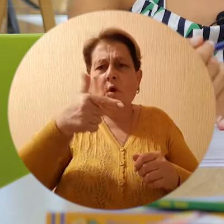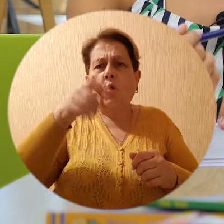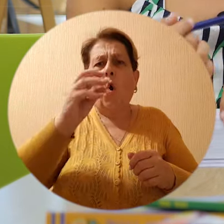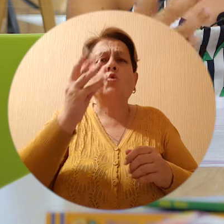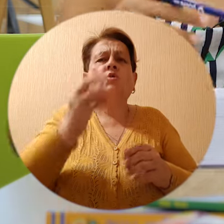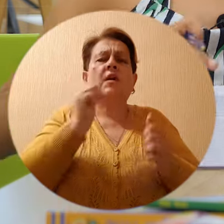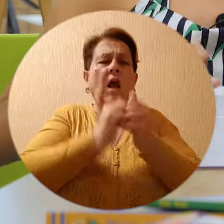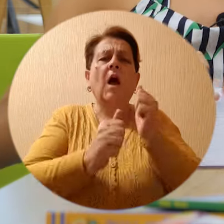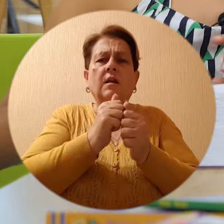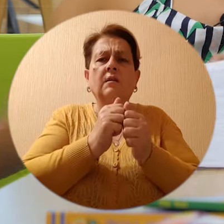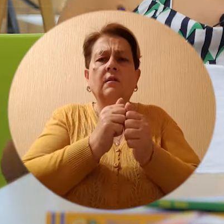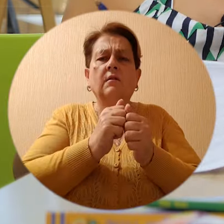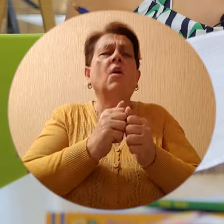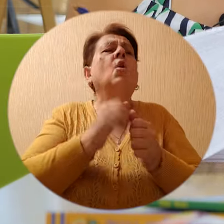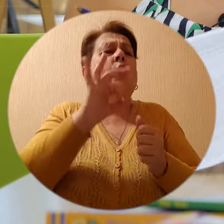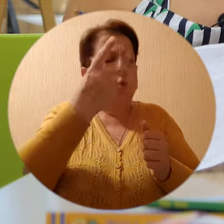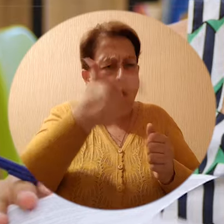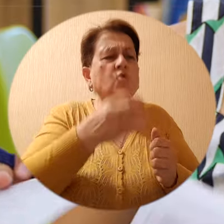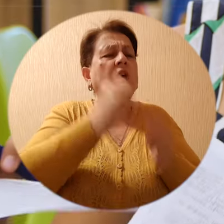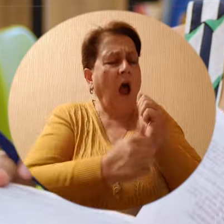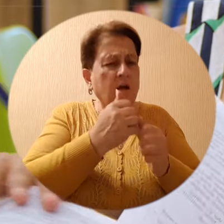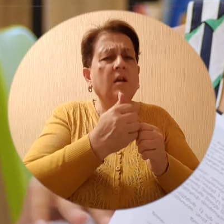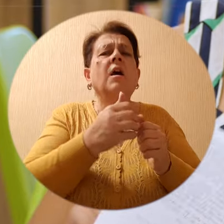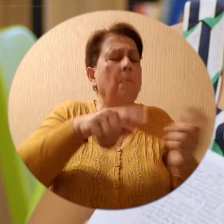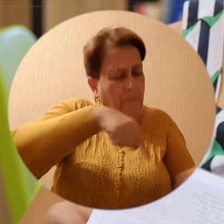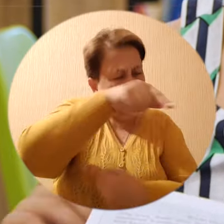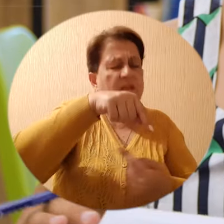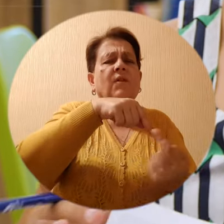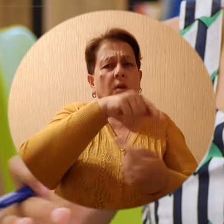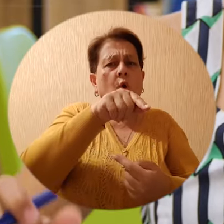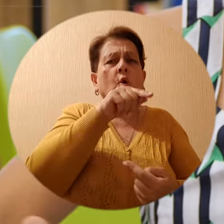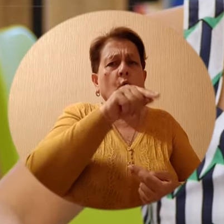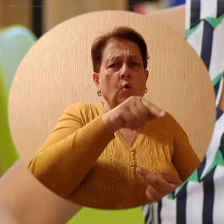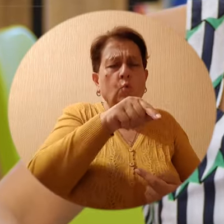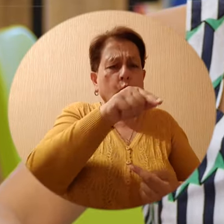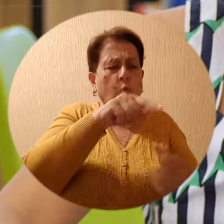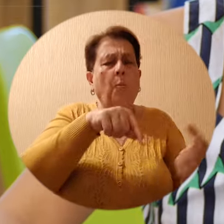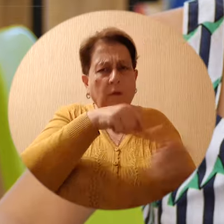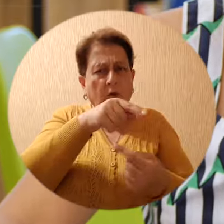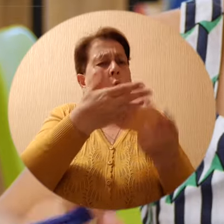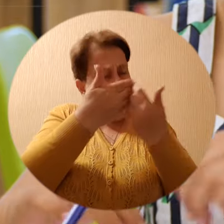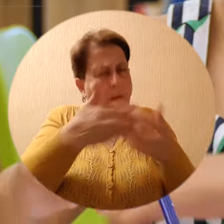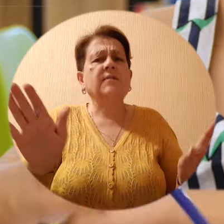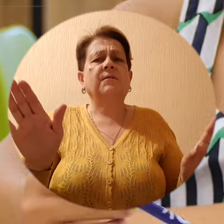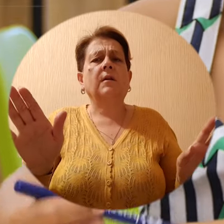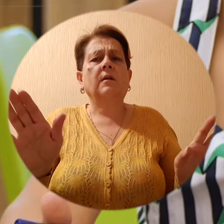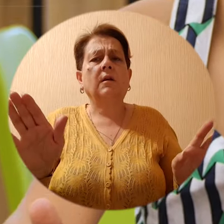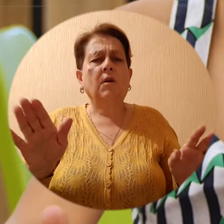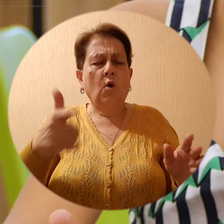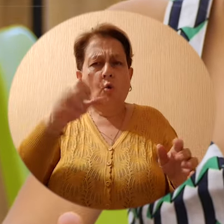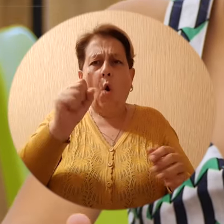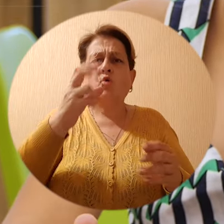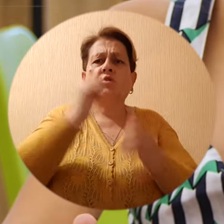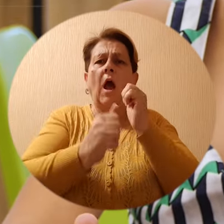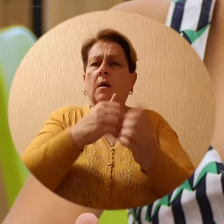գորշ քարի առաջ ու ասաց. Գորշ քար, պտտվիր, դուռ, այ դուռ, դու էլ բացվիր»։ Գորշ